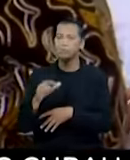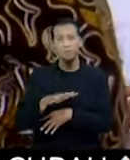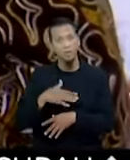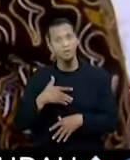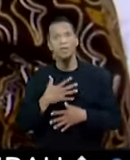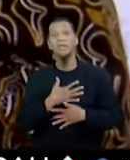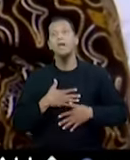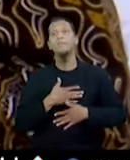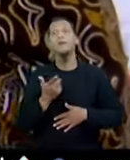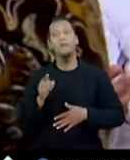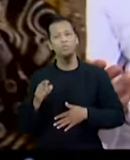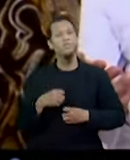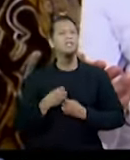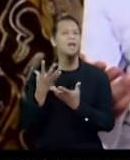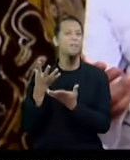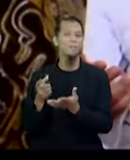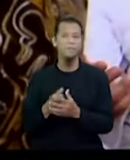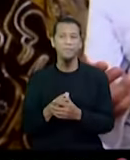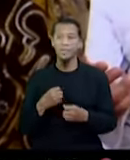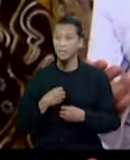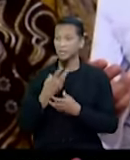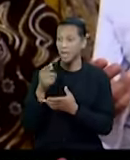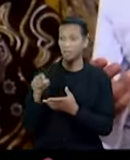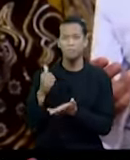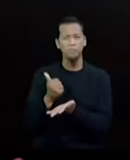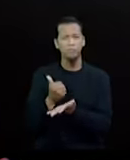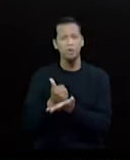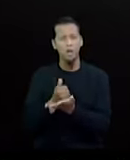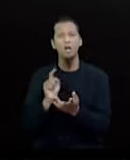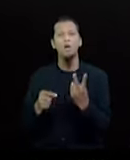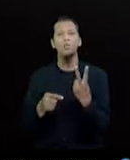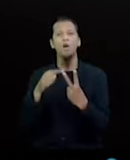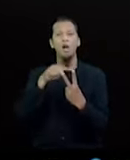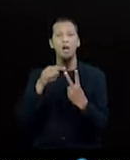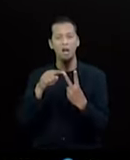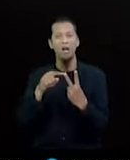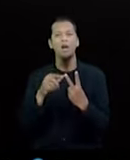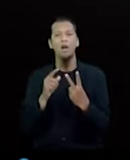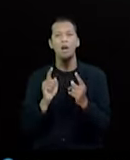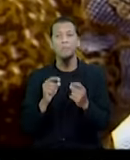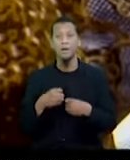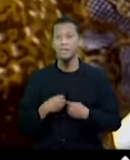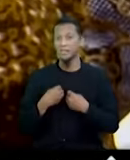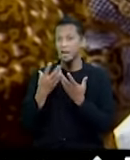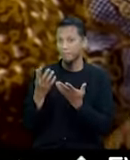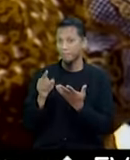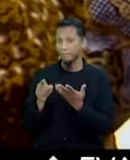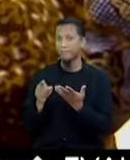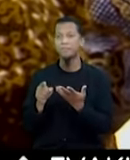ya Islam itu Sungai Kedung ada dua agama Islam Jadi agama ada Islam